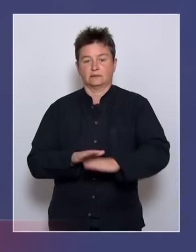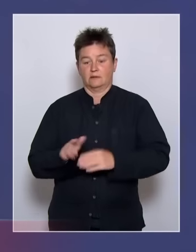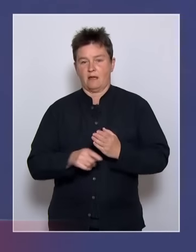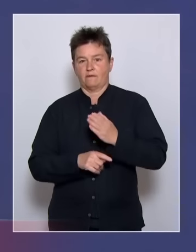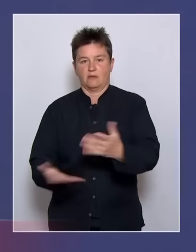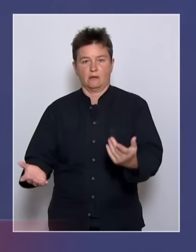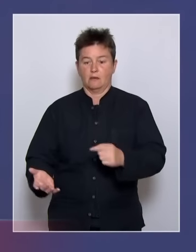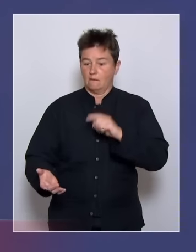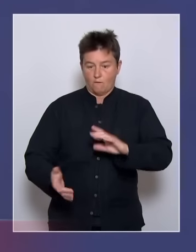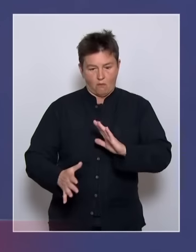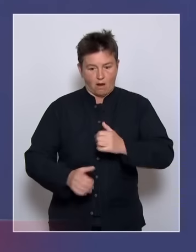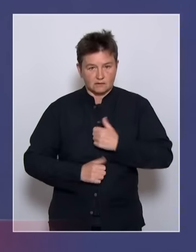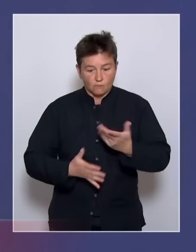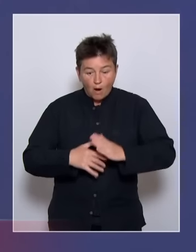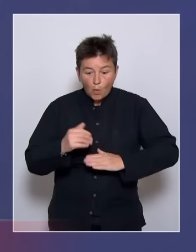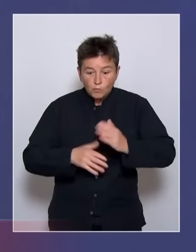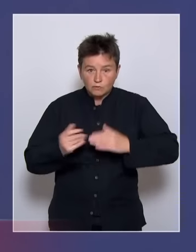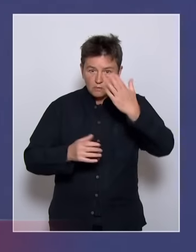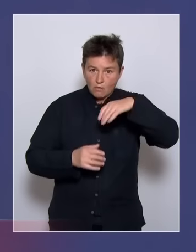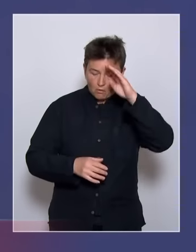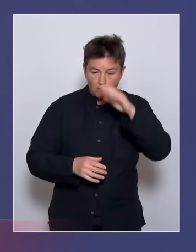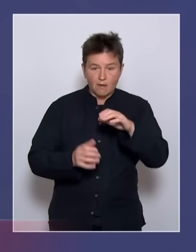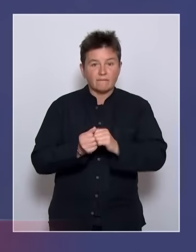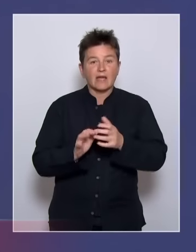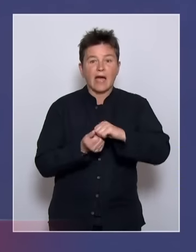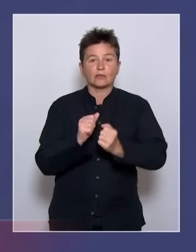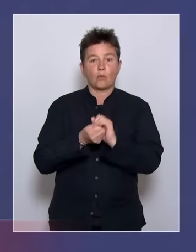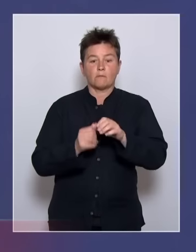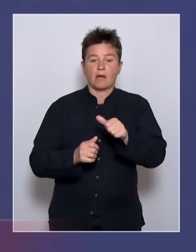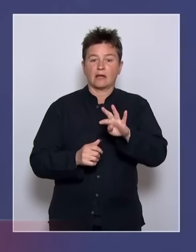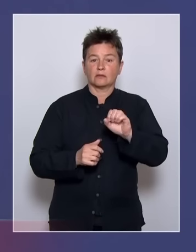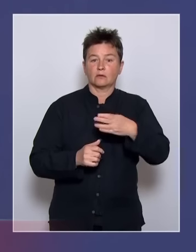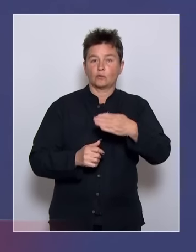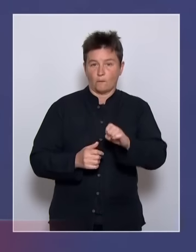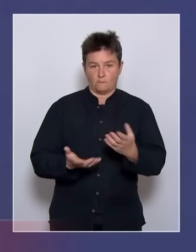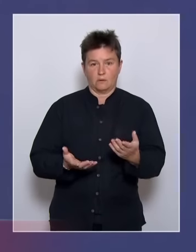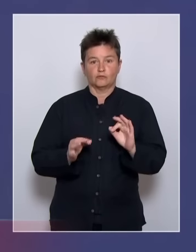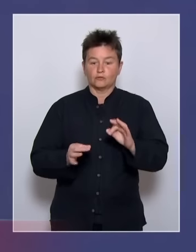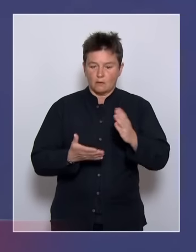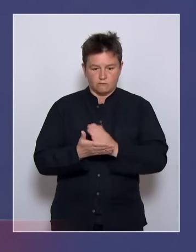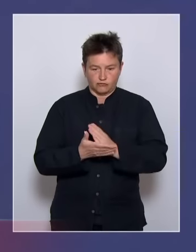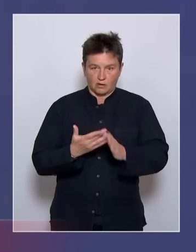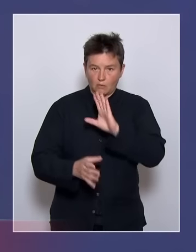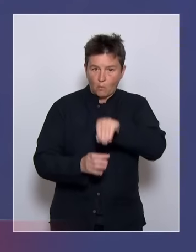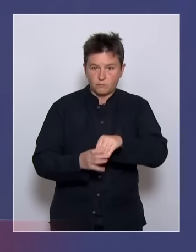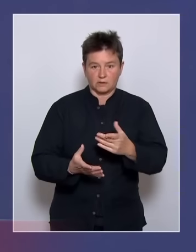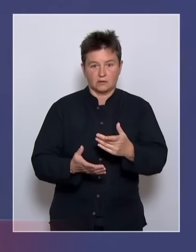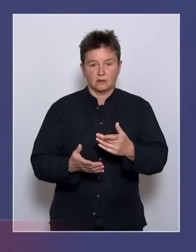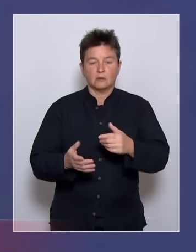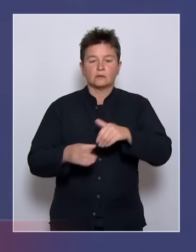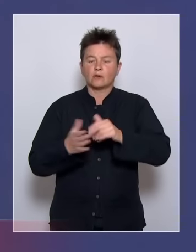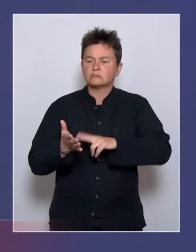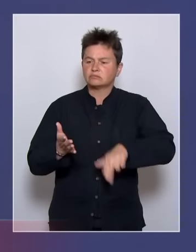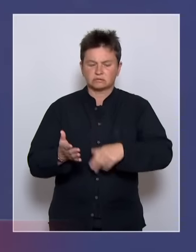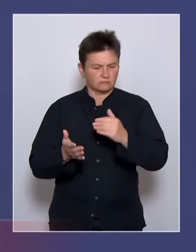Nous devons assumer de construire l'Europe de l'atome en assumant que le projet Euratome, par ailleurs, fait partie des ambitions fondatrices des traités de